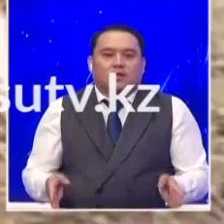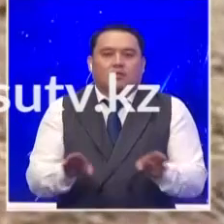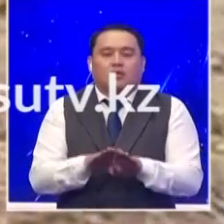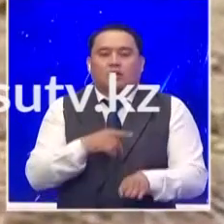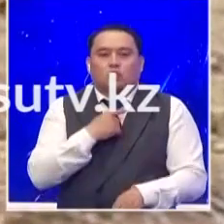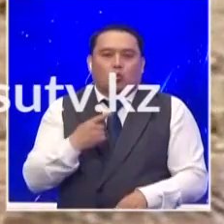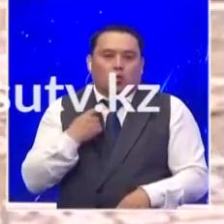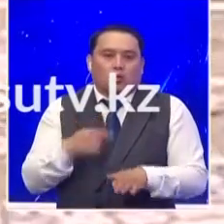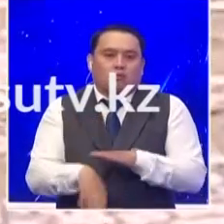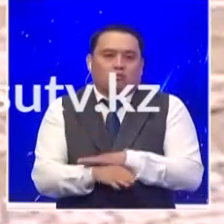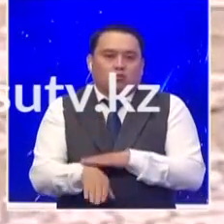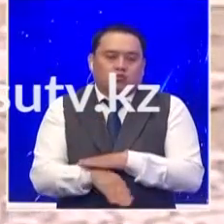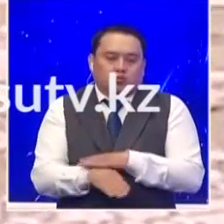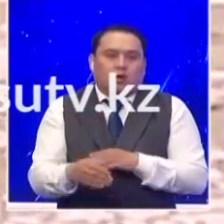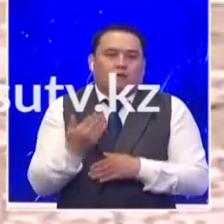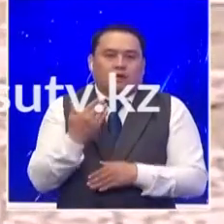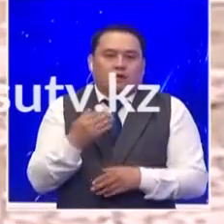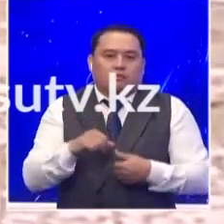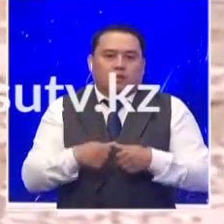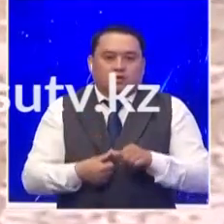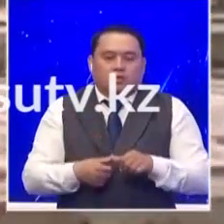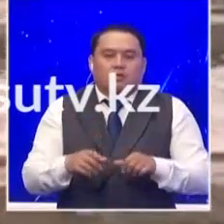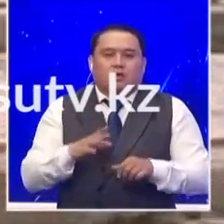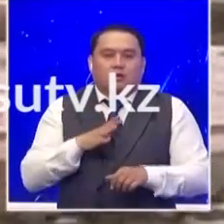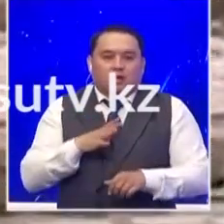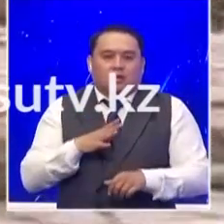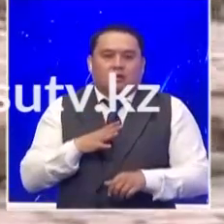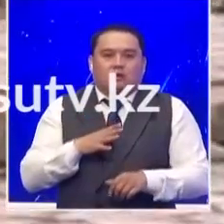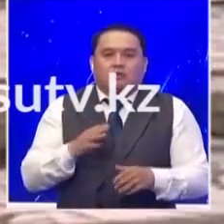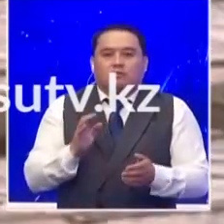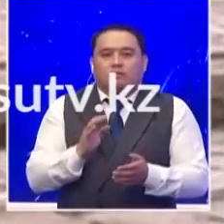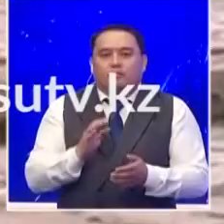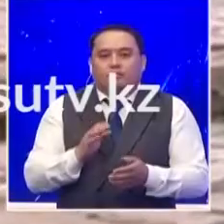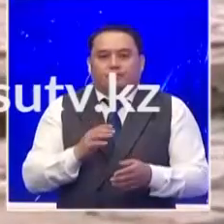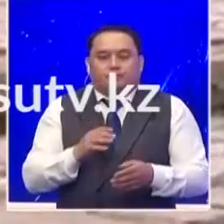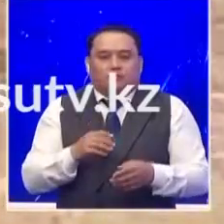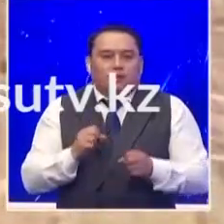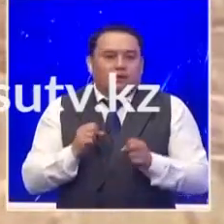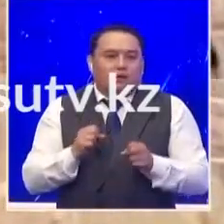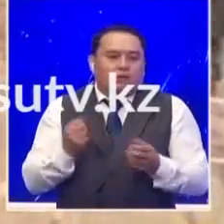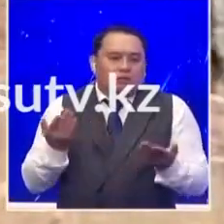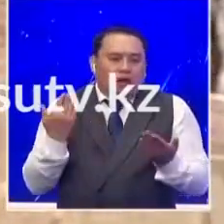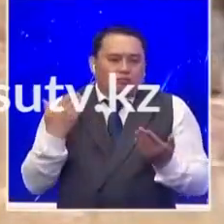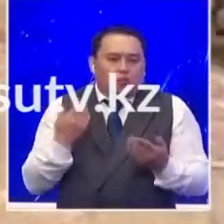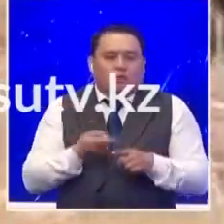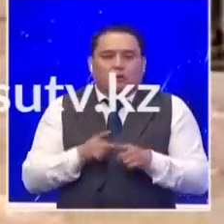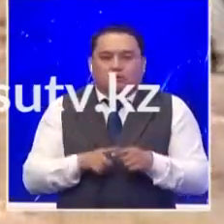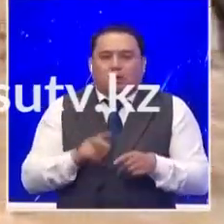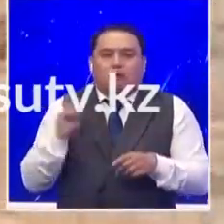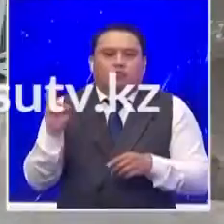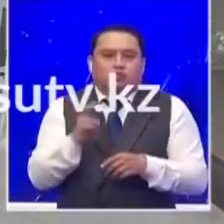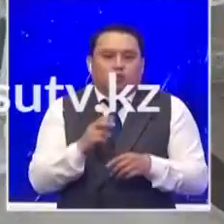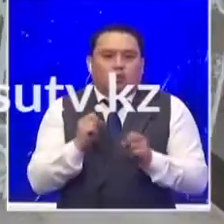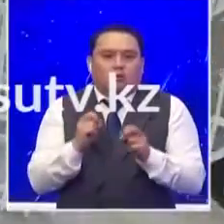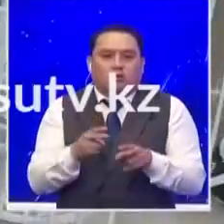центра запустел и парк Жастар. Его постоянными обитателями стали маргинальные и откровенно криминальные элементы. Люди обходили его